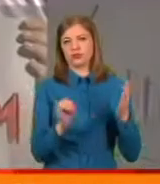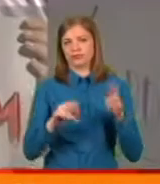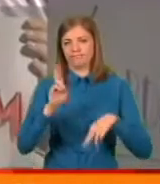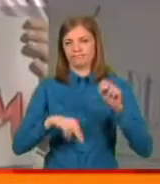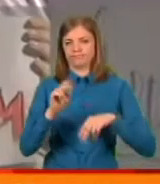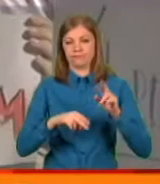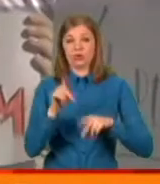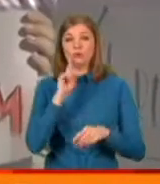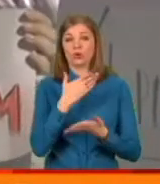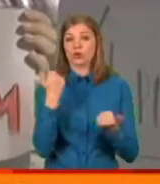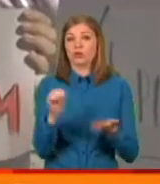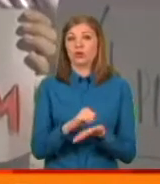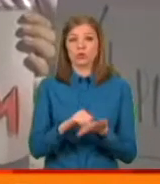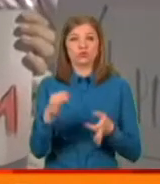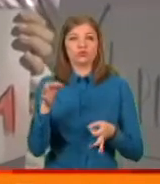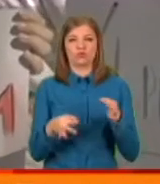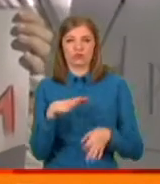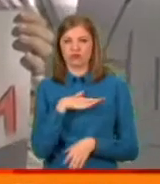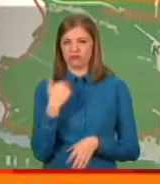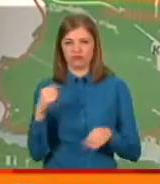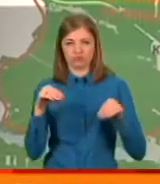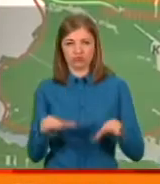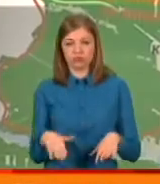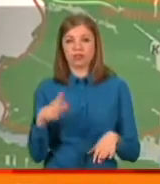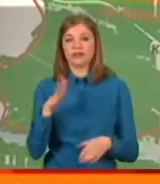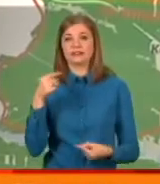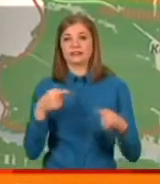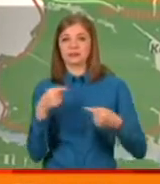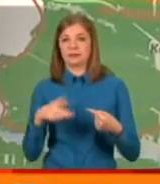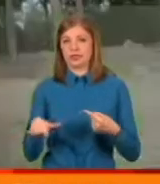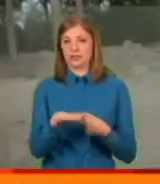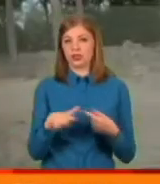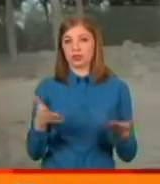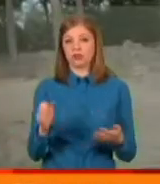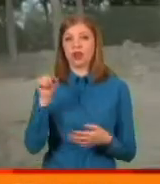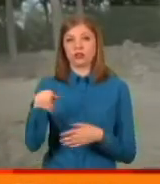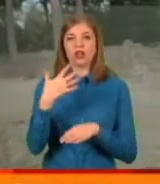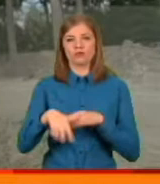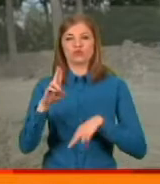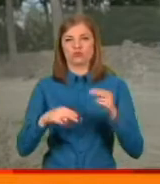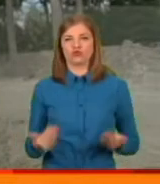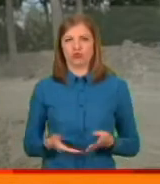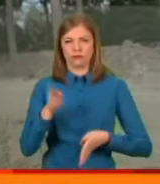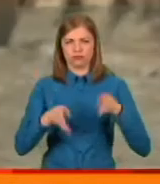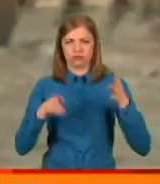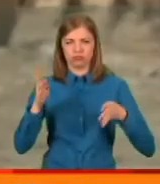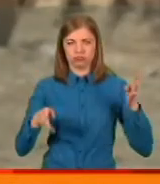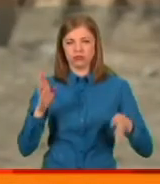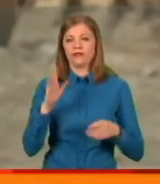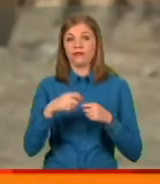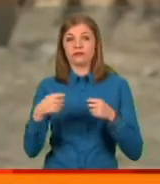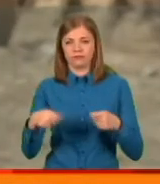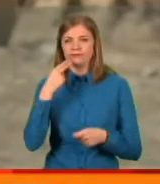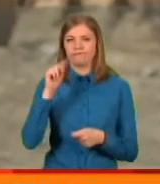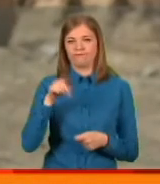забудову. Поки немає документів, суди неохоче приймають рішення у спірних територій, а там вже будують житлові квартали. У зволіканні